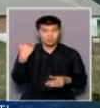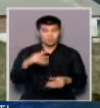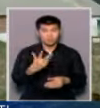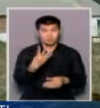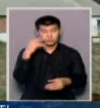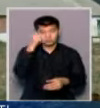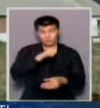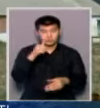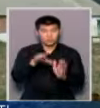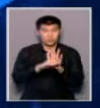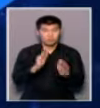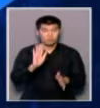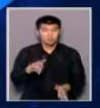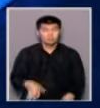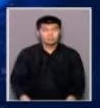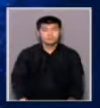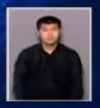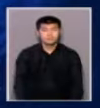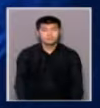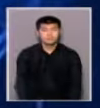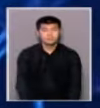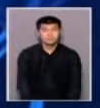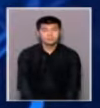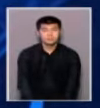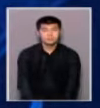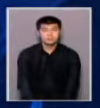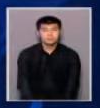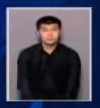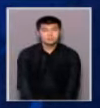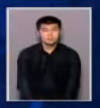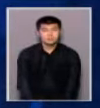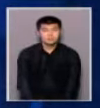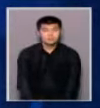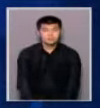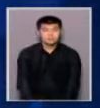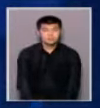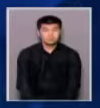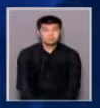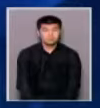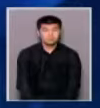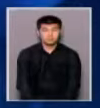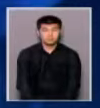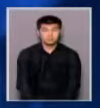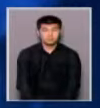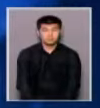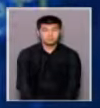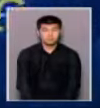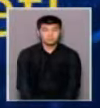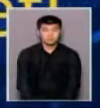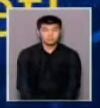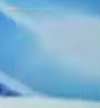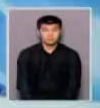4 жыл болып қала бермек. Нұрсұлтан Жексенбай, Тілек Қабыл, Ғұмаров, Атырау телеарнасы.